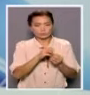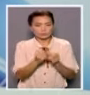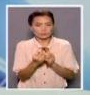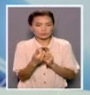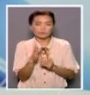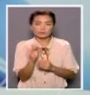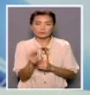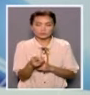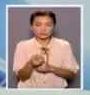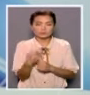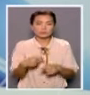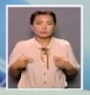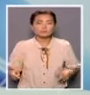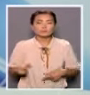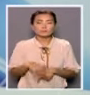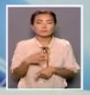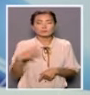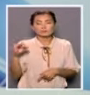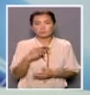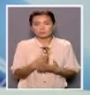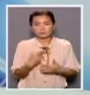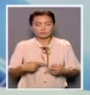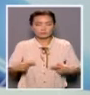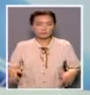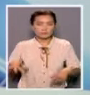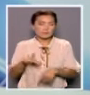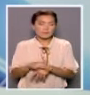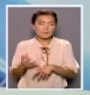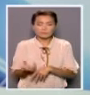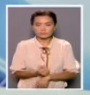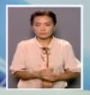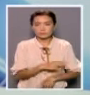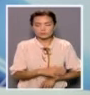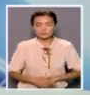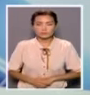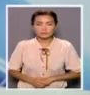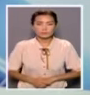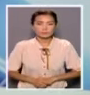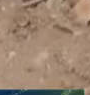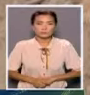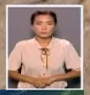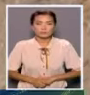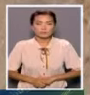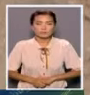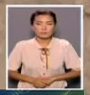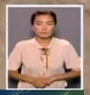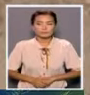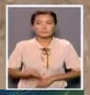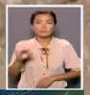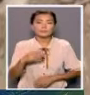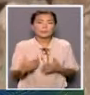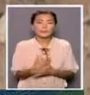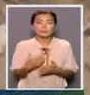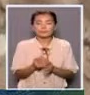10-11 ғасырдағы пешенек дәуірінің тарихи құндылықтарын анықтады. Толығырақ тілші тарқатады. Тарихи